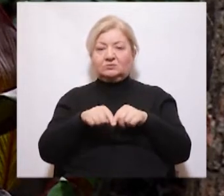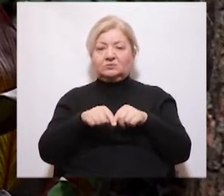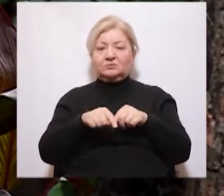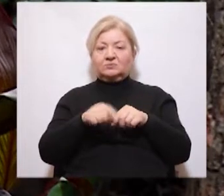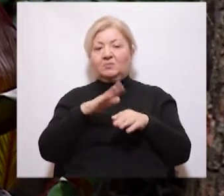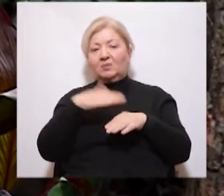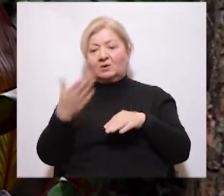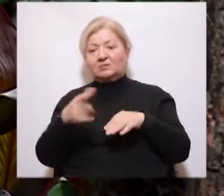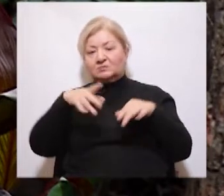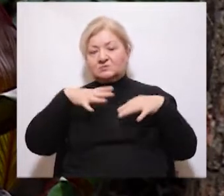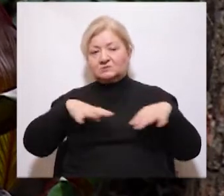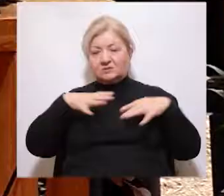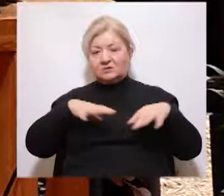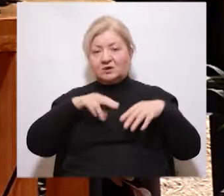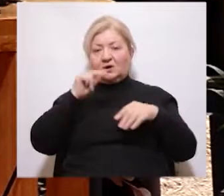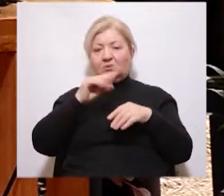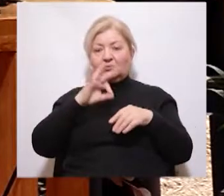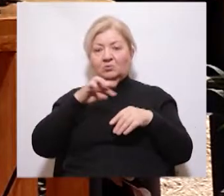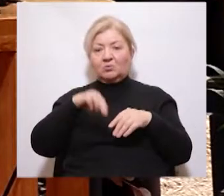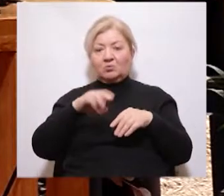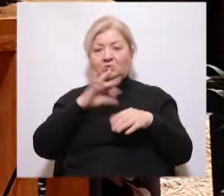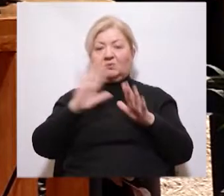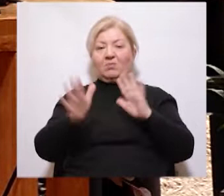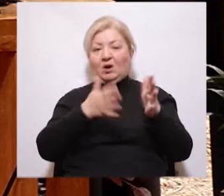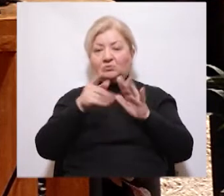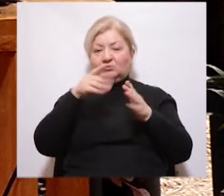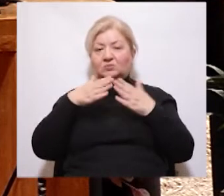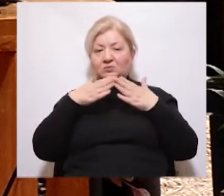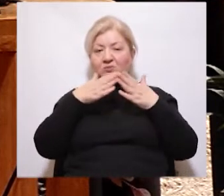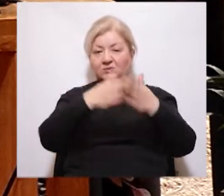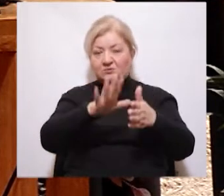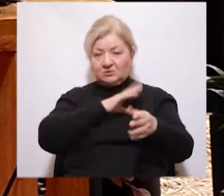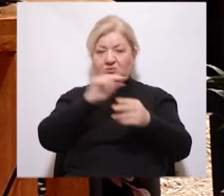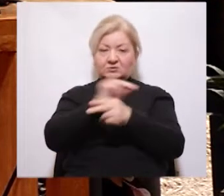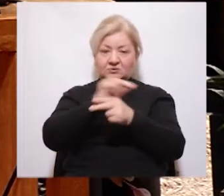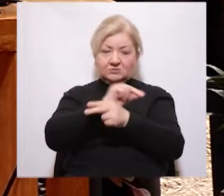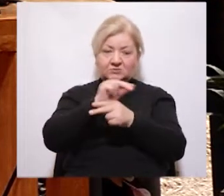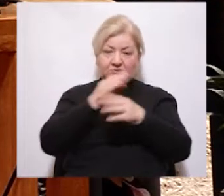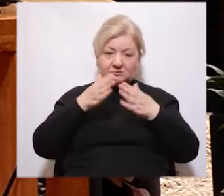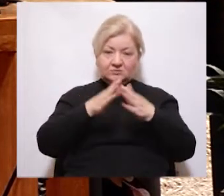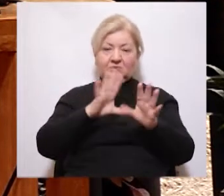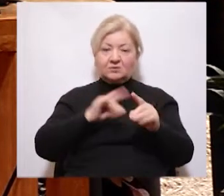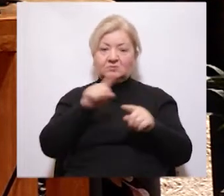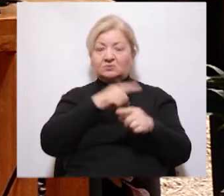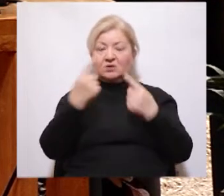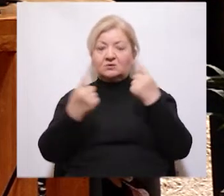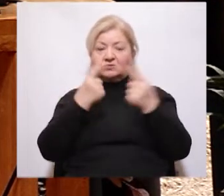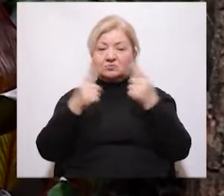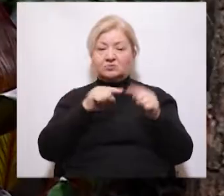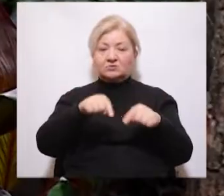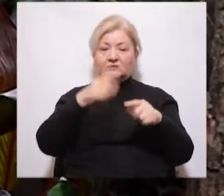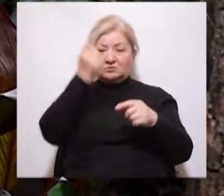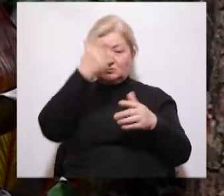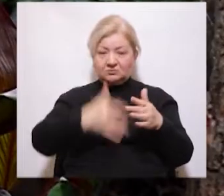მანქანათმშენებლობის მხრივ საქართველოში ფოთისა და ბათუმის გემჩენებელი და გემჩემკეთებელი ქარხანა. თუმცა